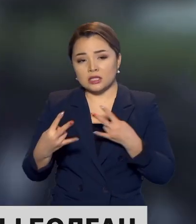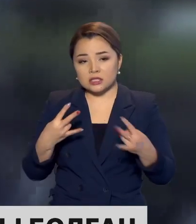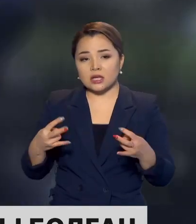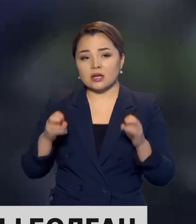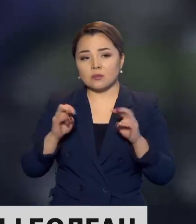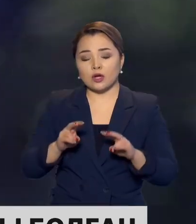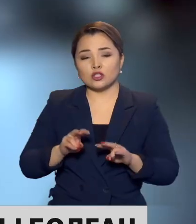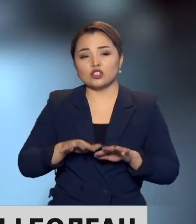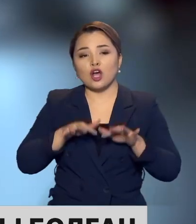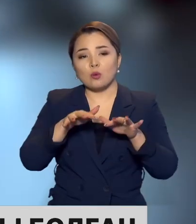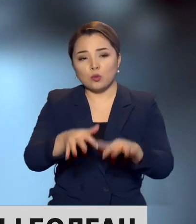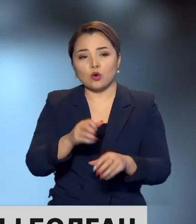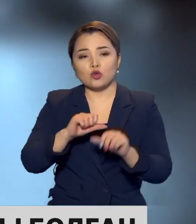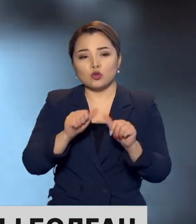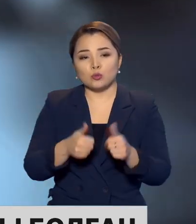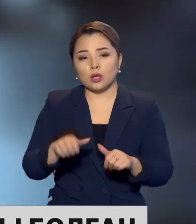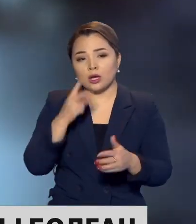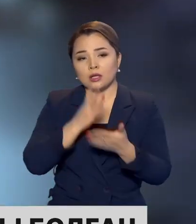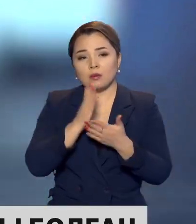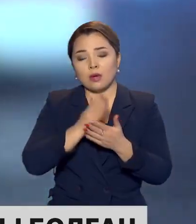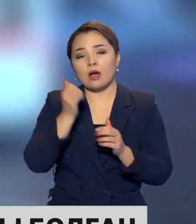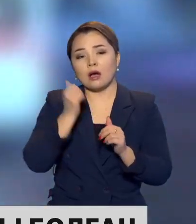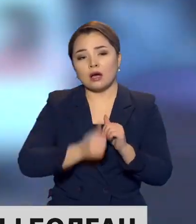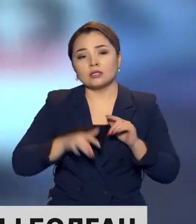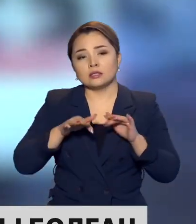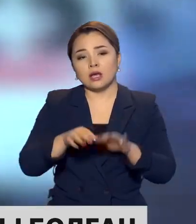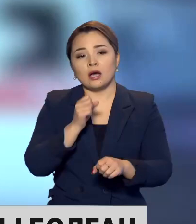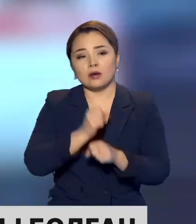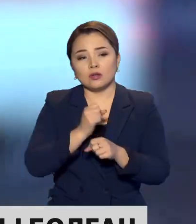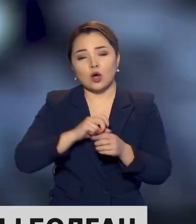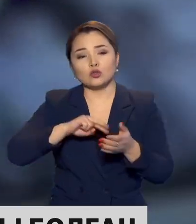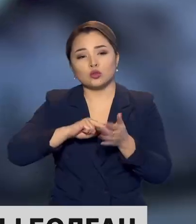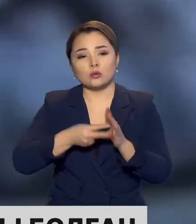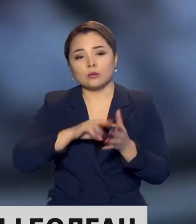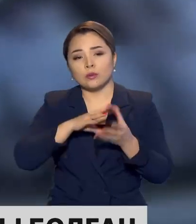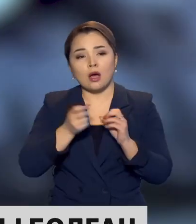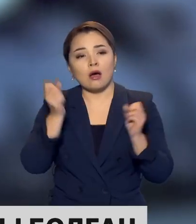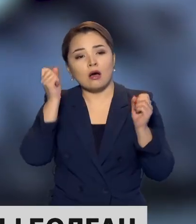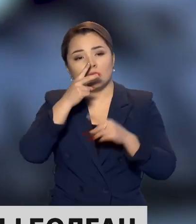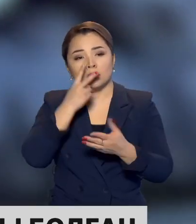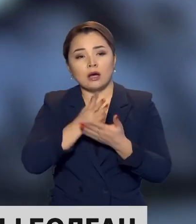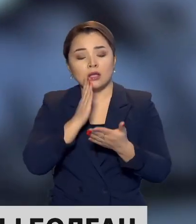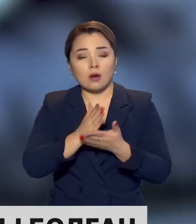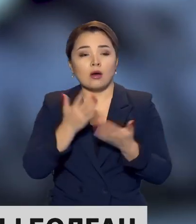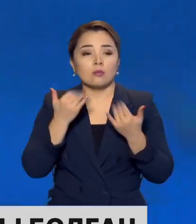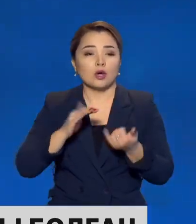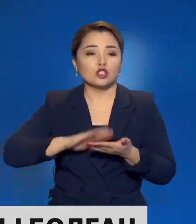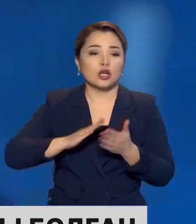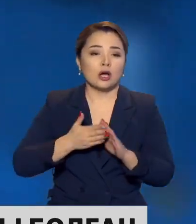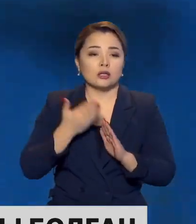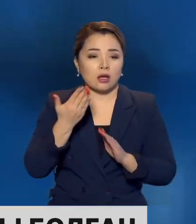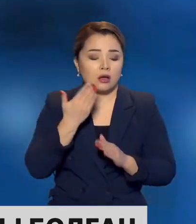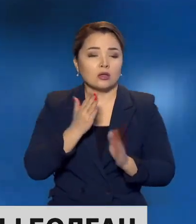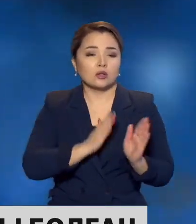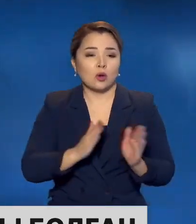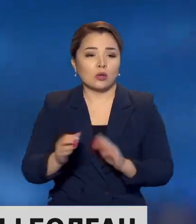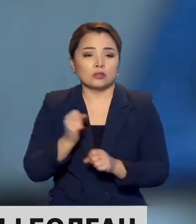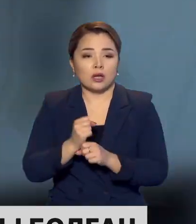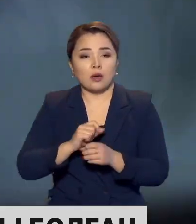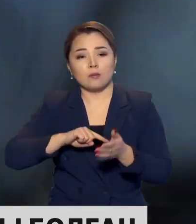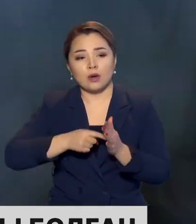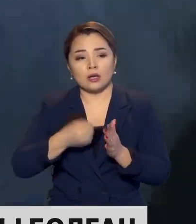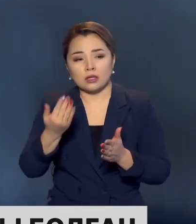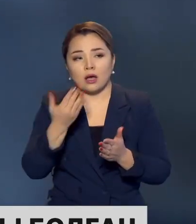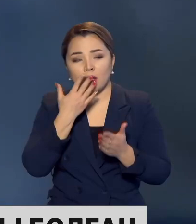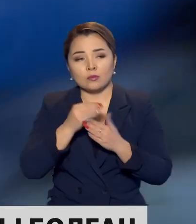ұйымдастырылды. Лаңкестік топтардың әр қадамынан, әр әрекетінен бір нақты жоспар болған анық аңғаруға болады. Елдегі жағдайды тұрақсыздандыру бойынша мақсатты